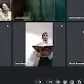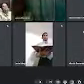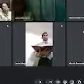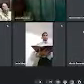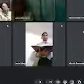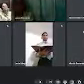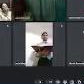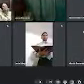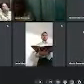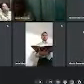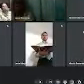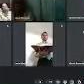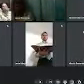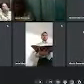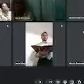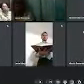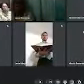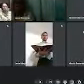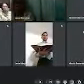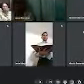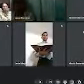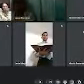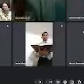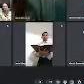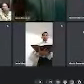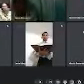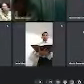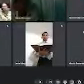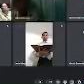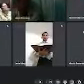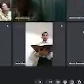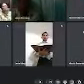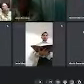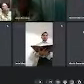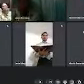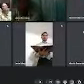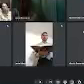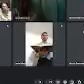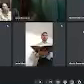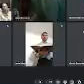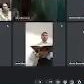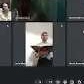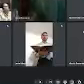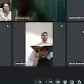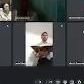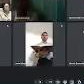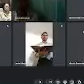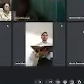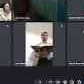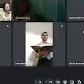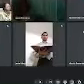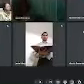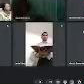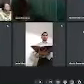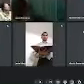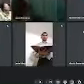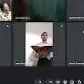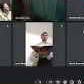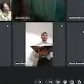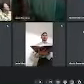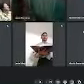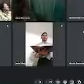okay now so Bakit pinagpapala anong Mayon Why is tight in offering Why giving tights